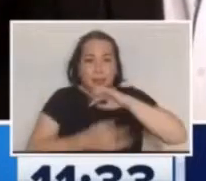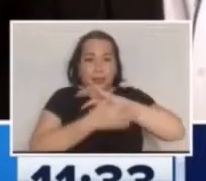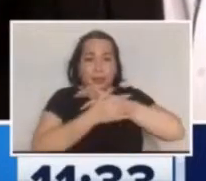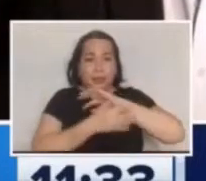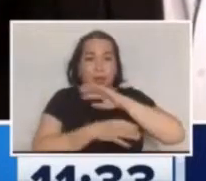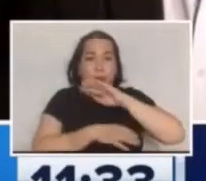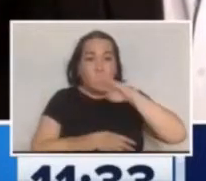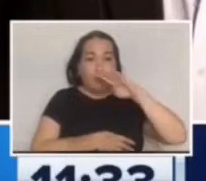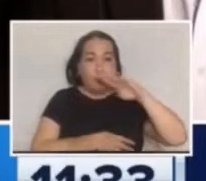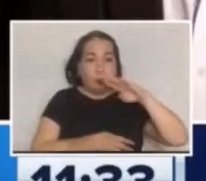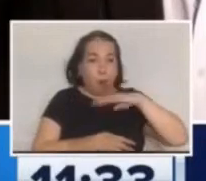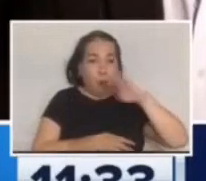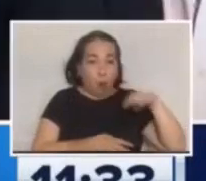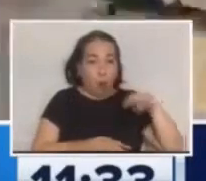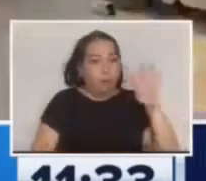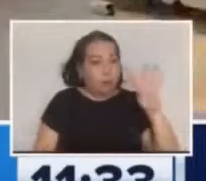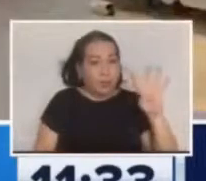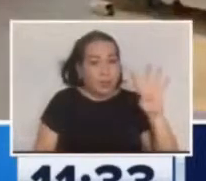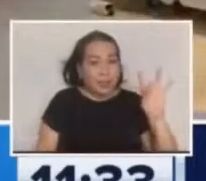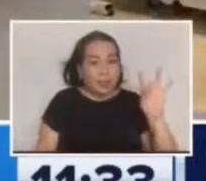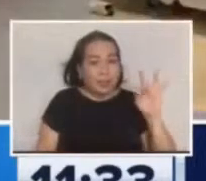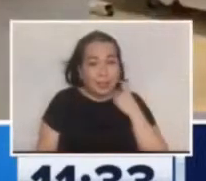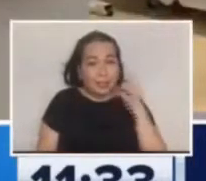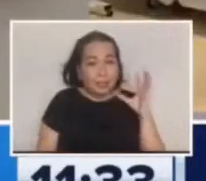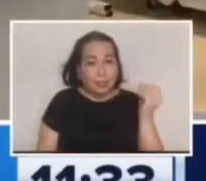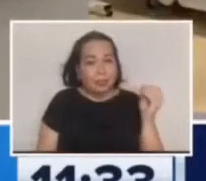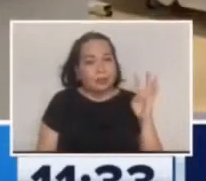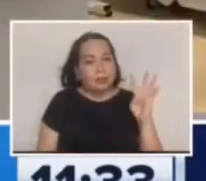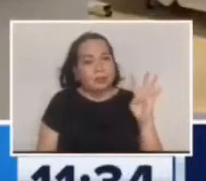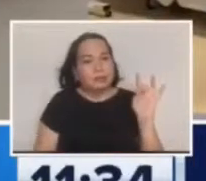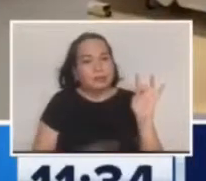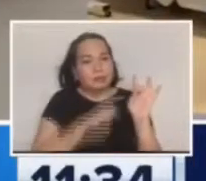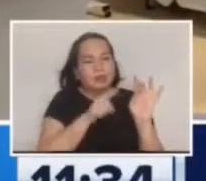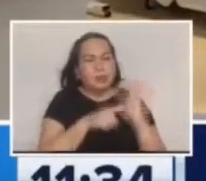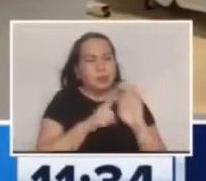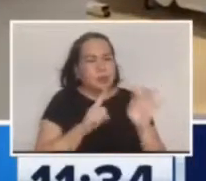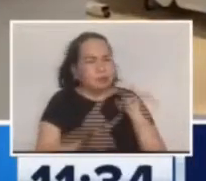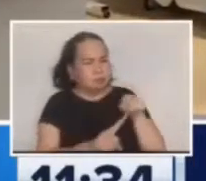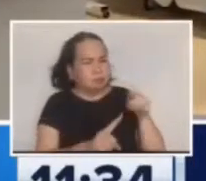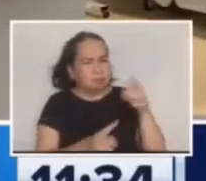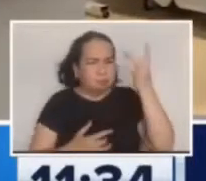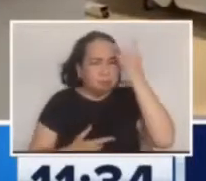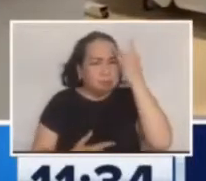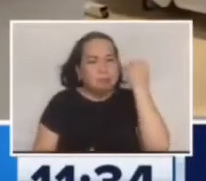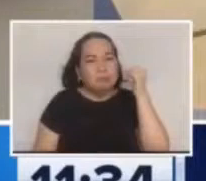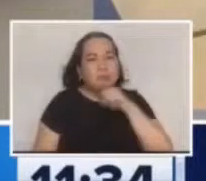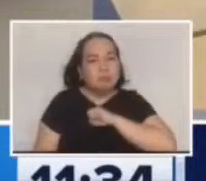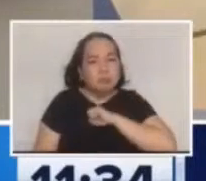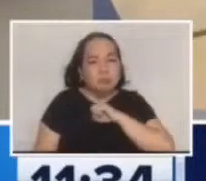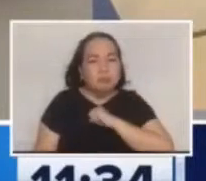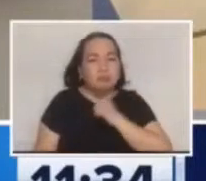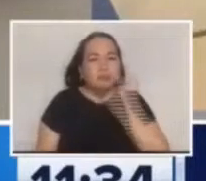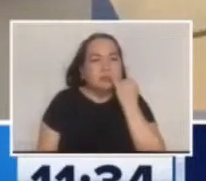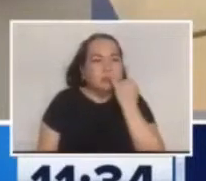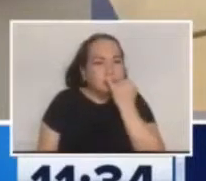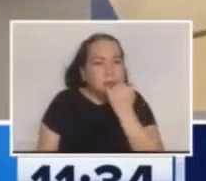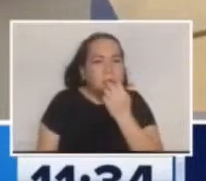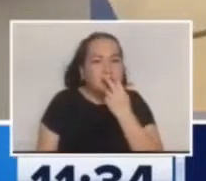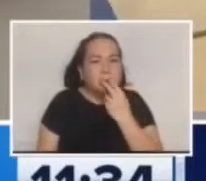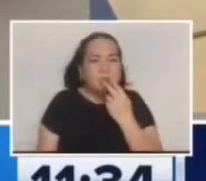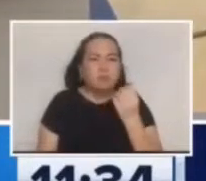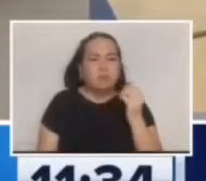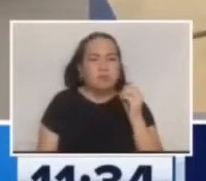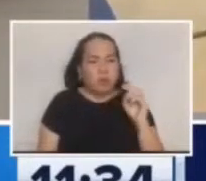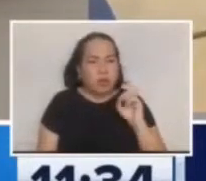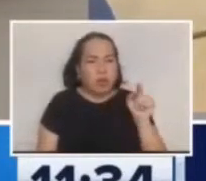2, 3, may mga mild na mga sipon nila, nabibigyan sila ng gamot, pero normal naman, according to the doctors,